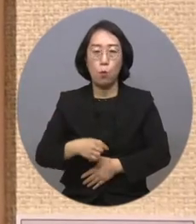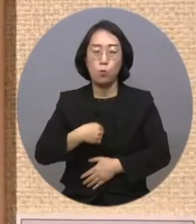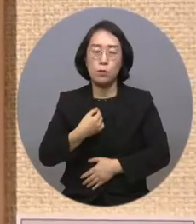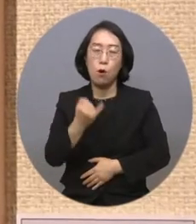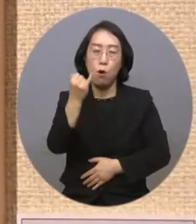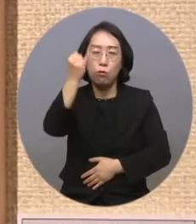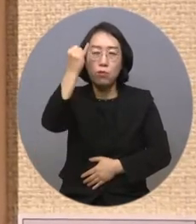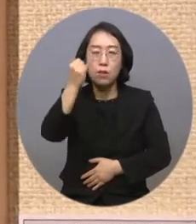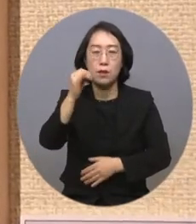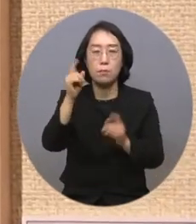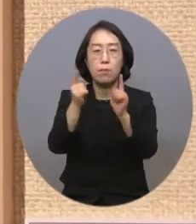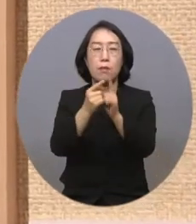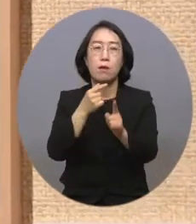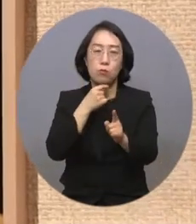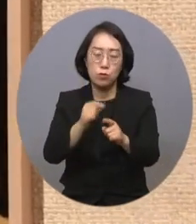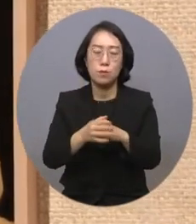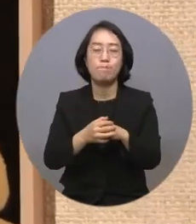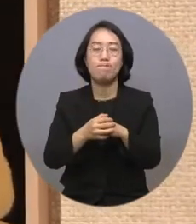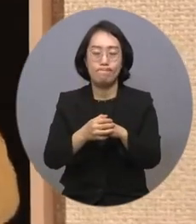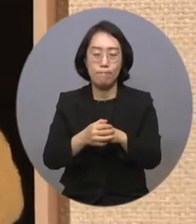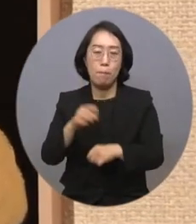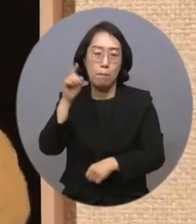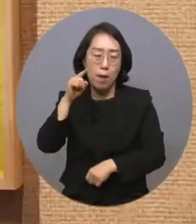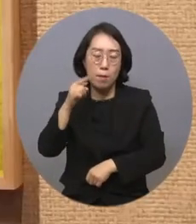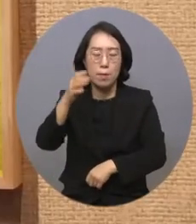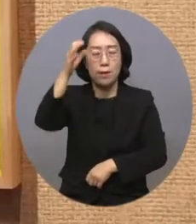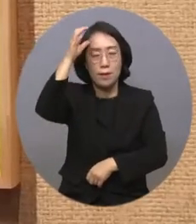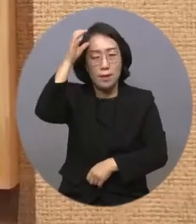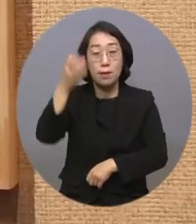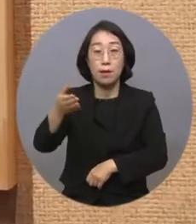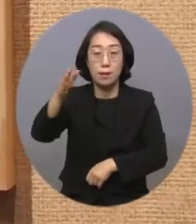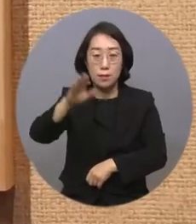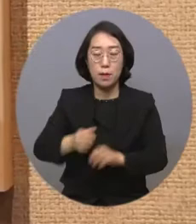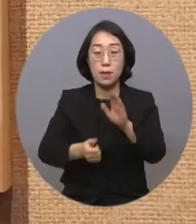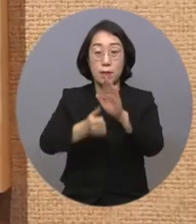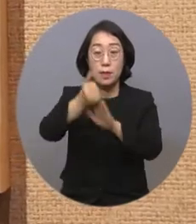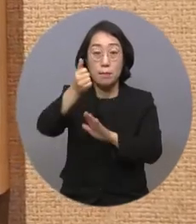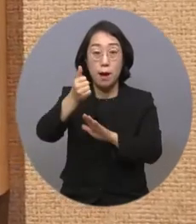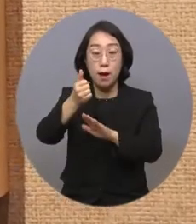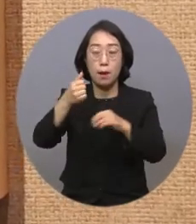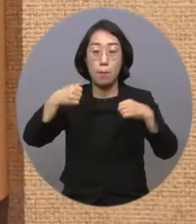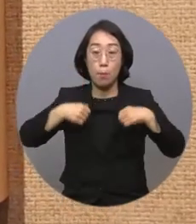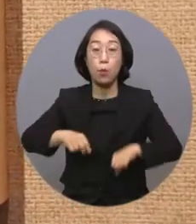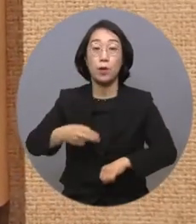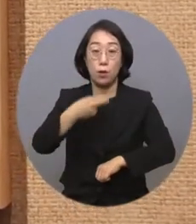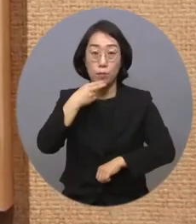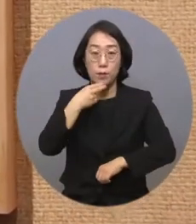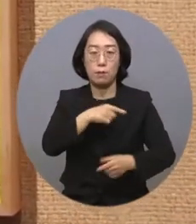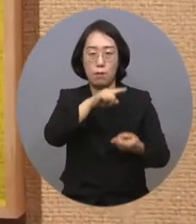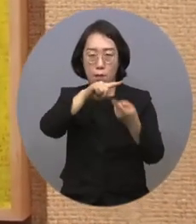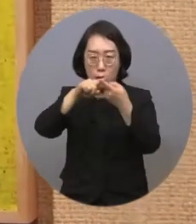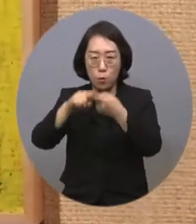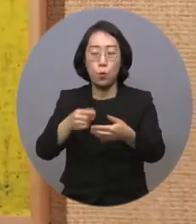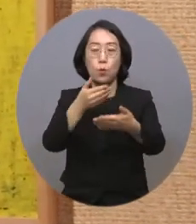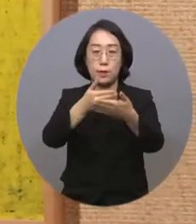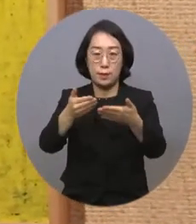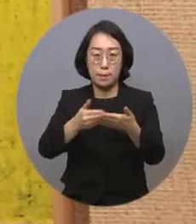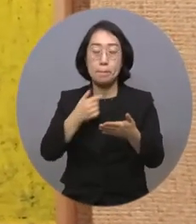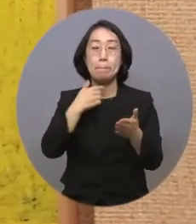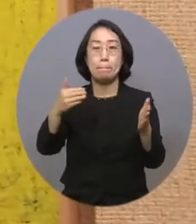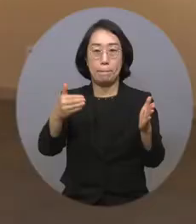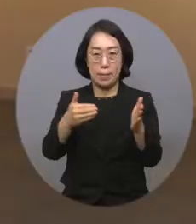연락을 기다리며 하루하루를 보내고 있지만 희망을 잃지 않고 화폭에 마음을